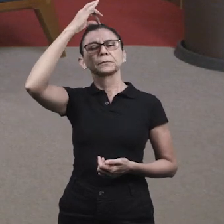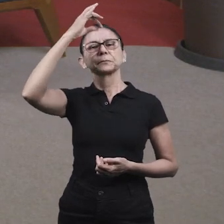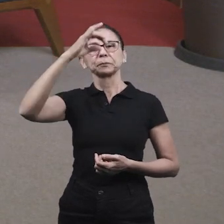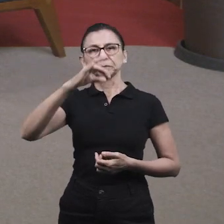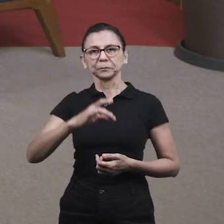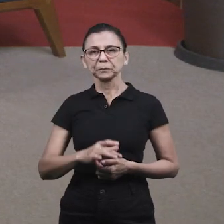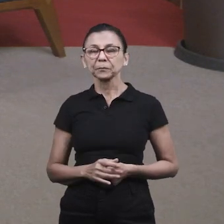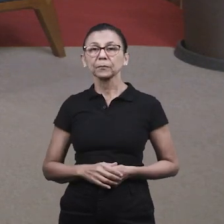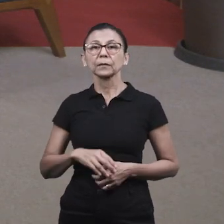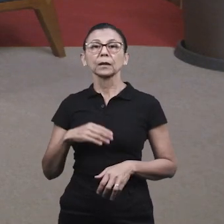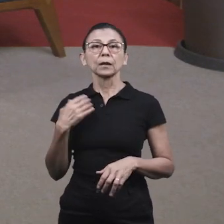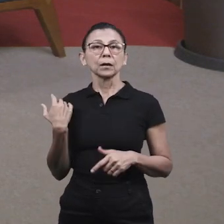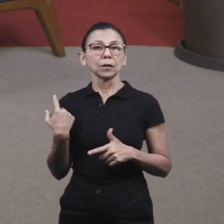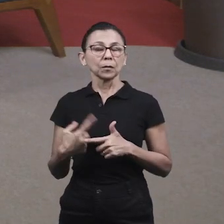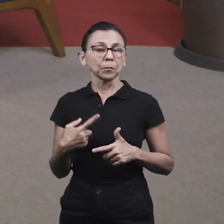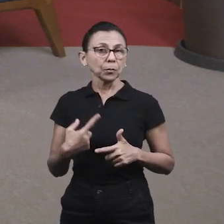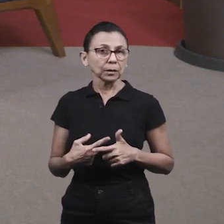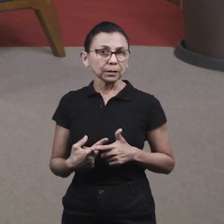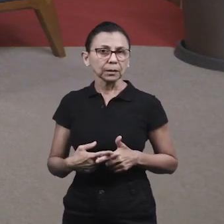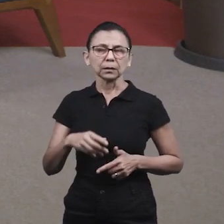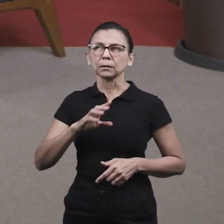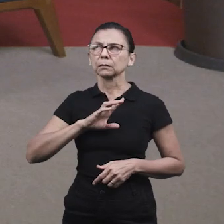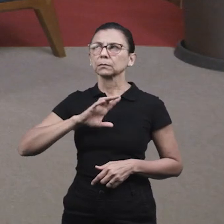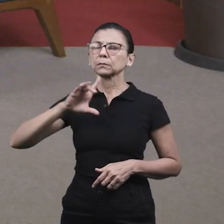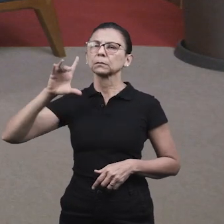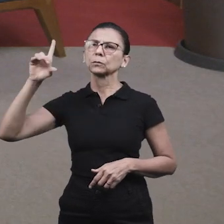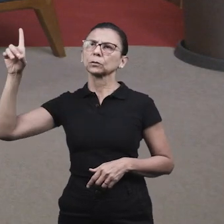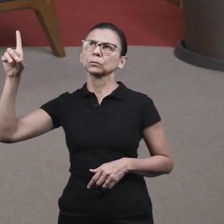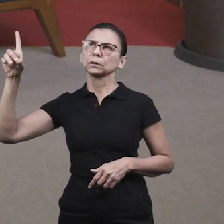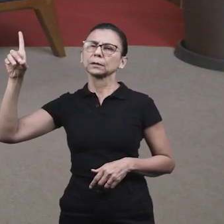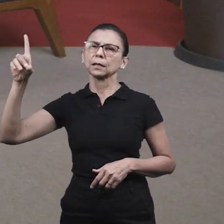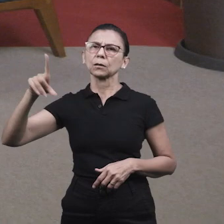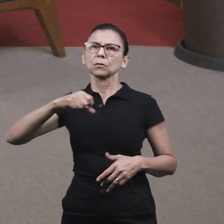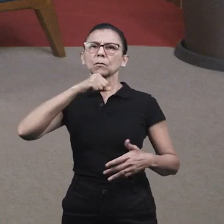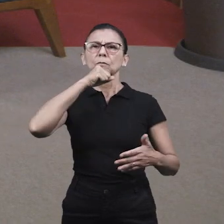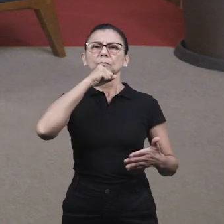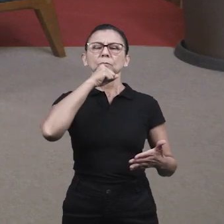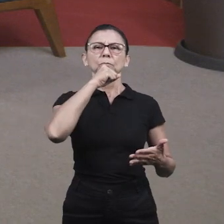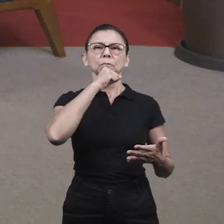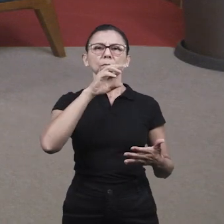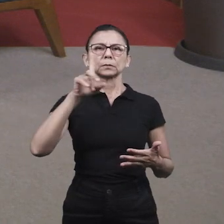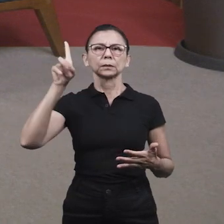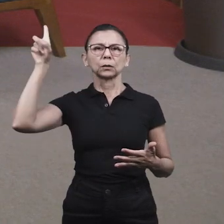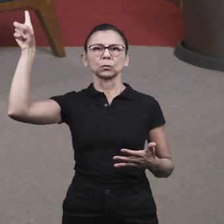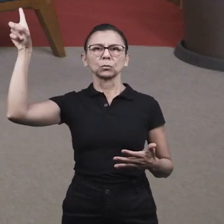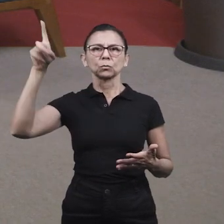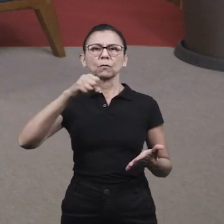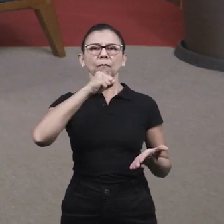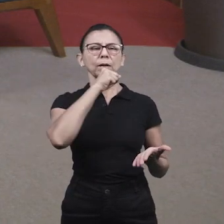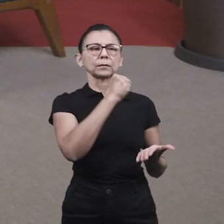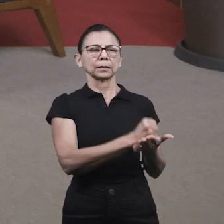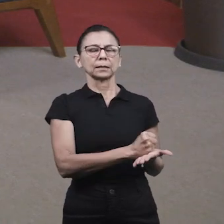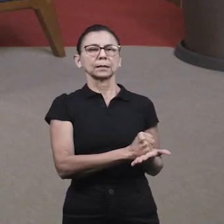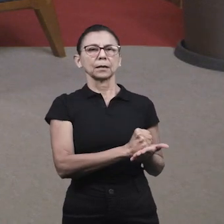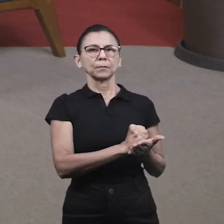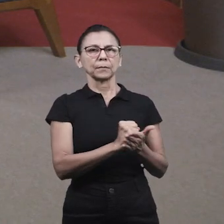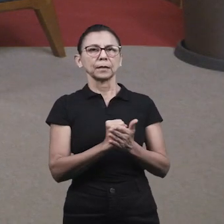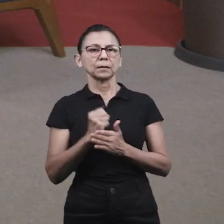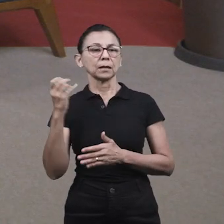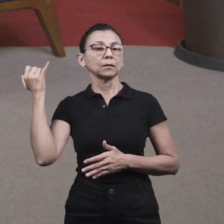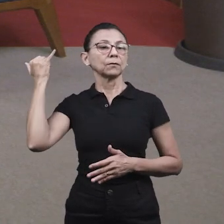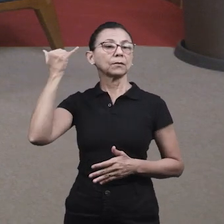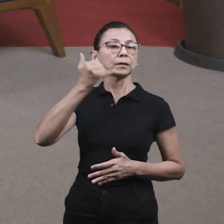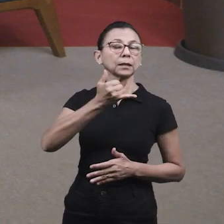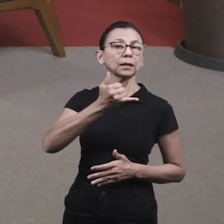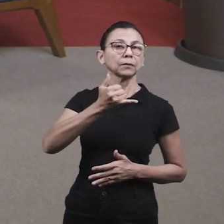feu, c'est l'opération du Saint-Esprit. Amen. N'est-ce pas? Parce que quand il y avait la manifestation, Dieu